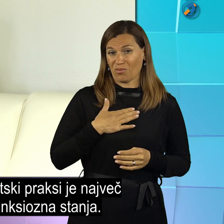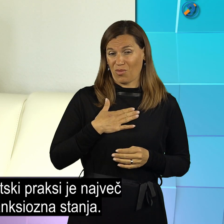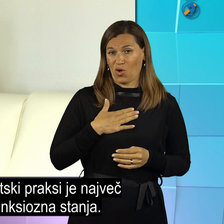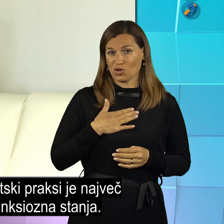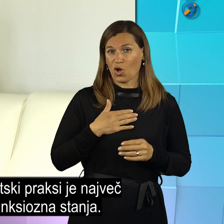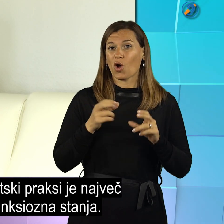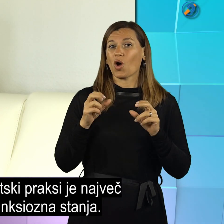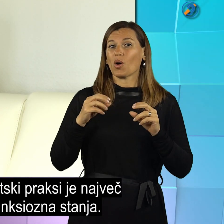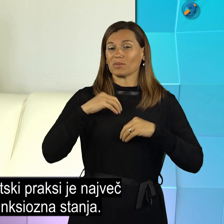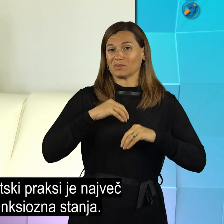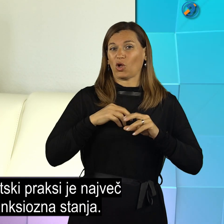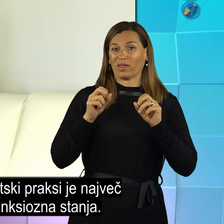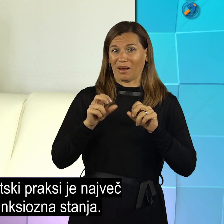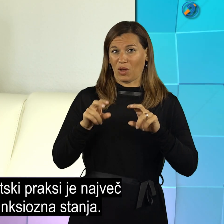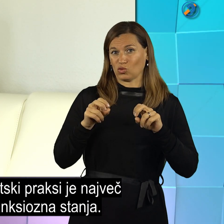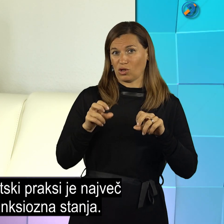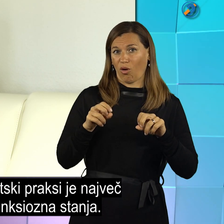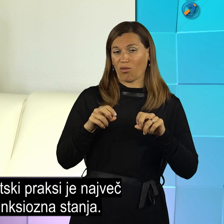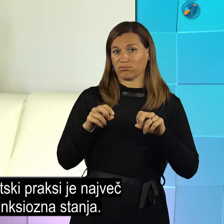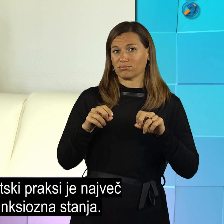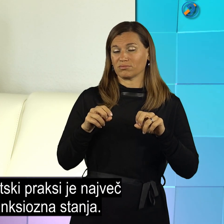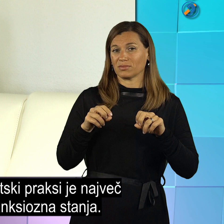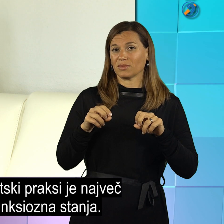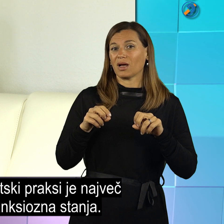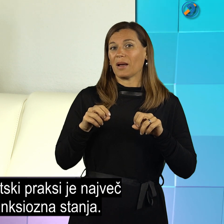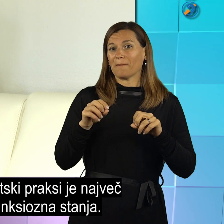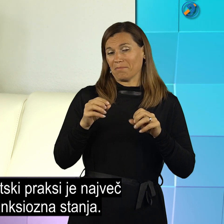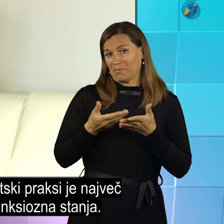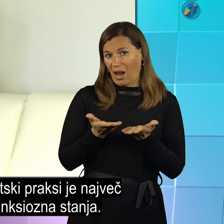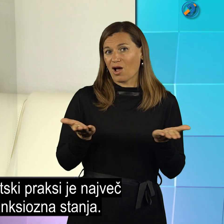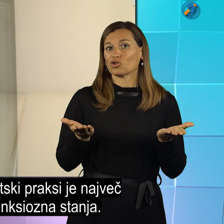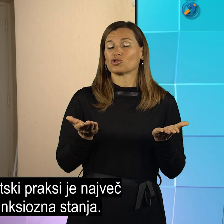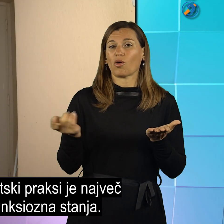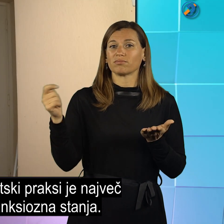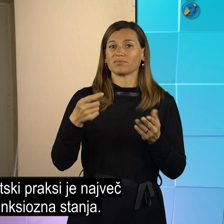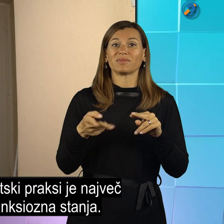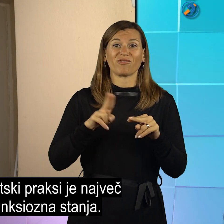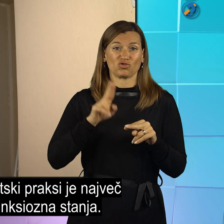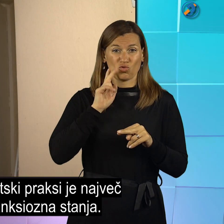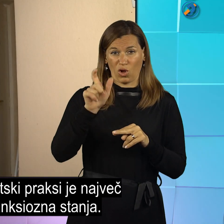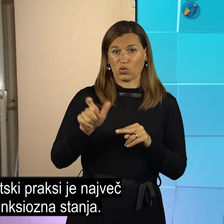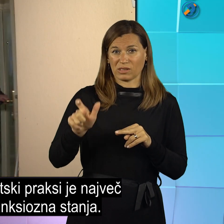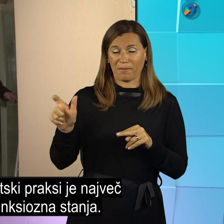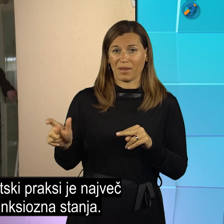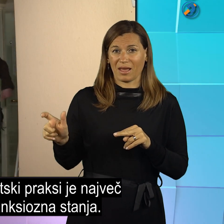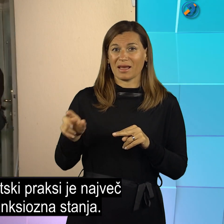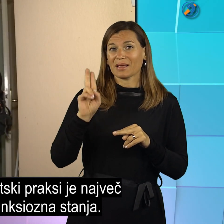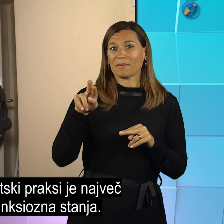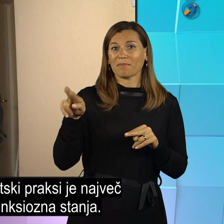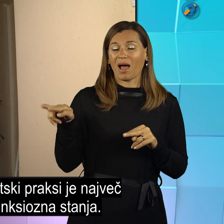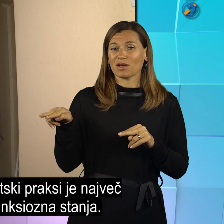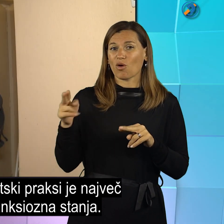V mojo psihoterapevtsko prakso se največ pride do zdaj, največ gluhih oseb, ki